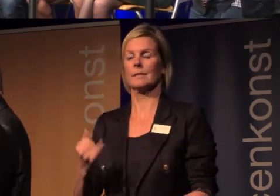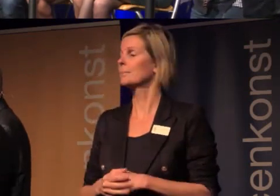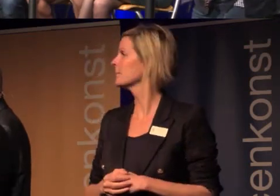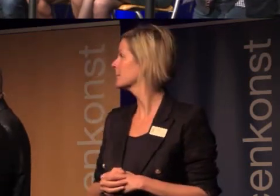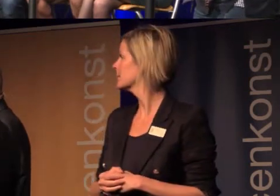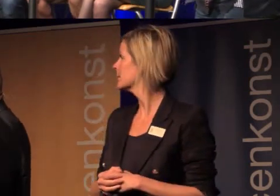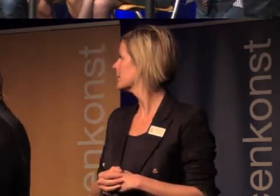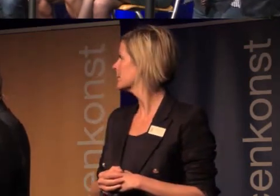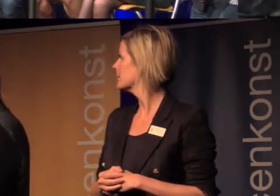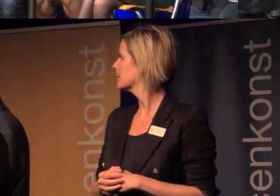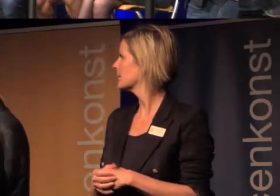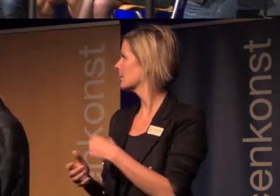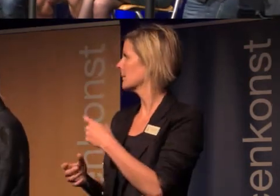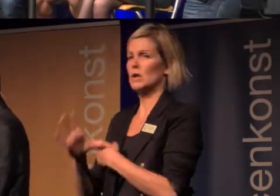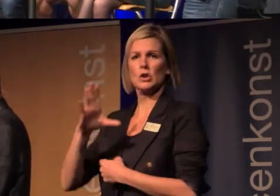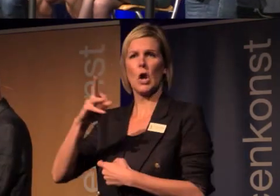Va?